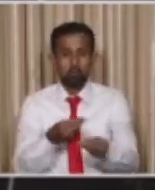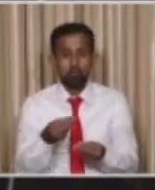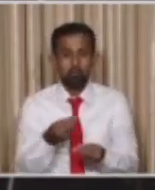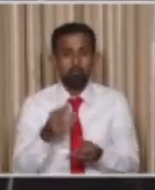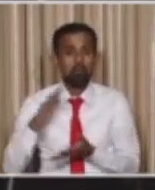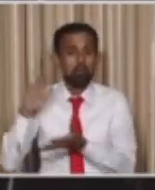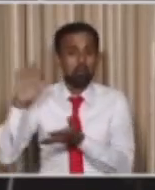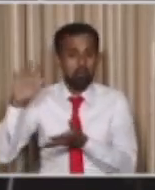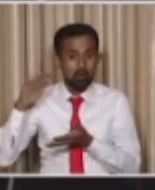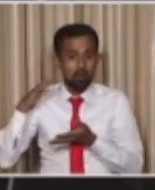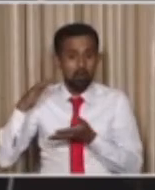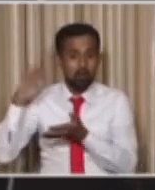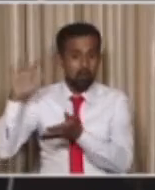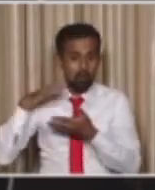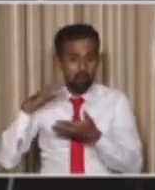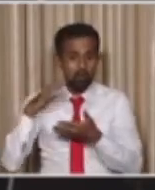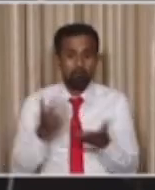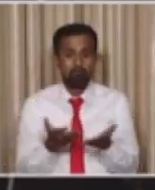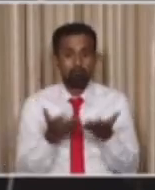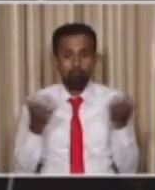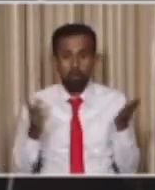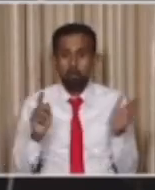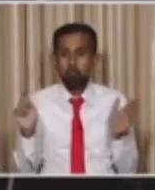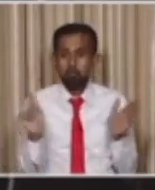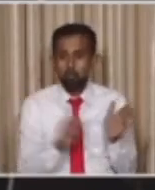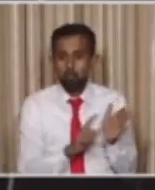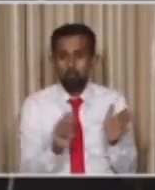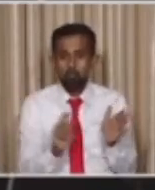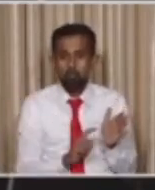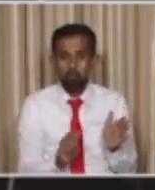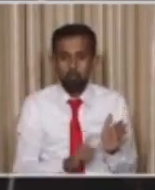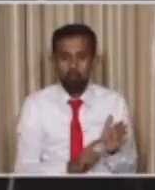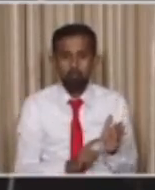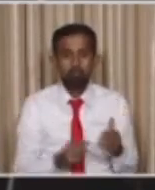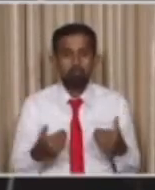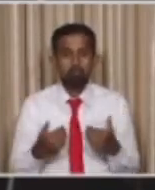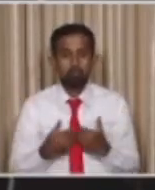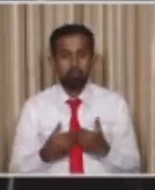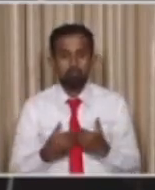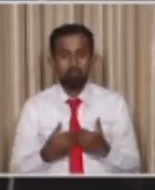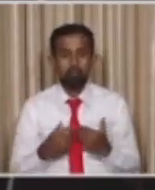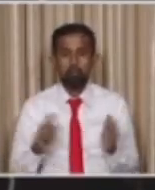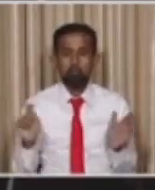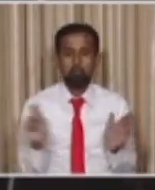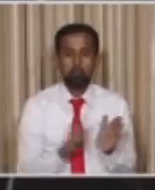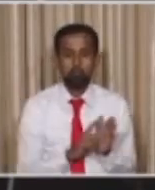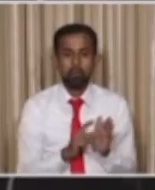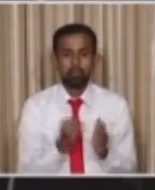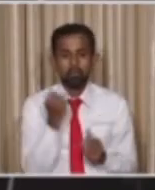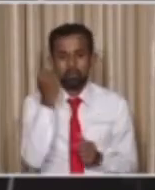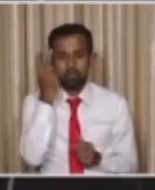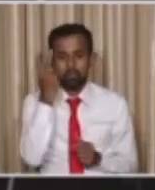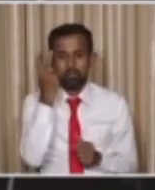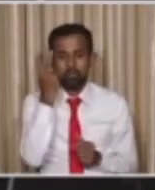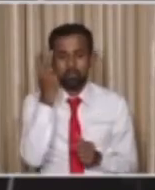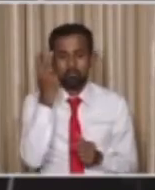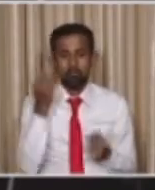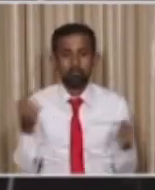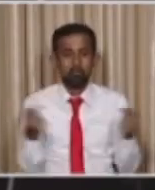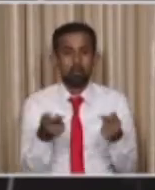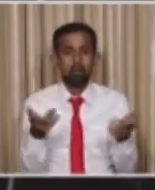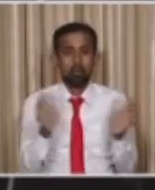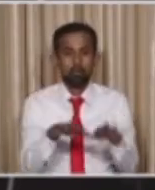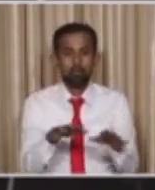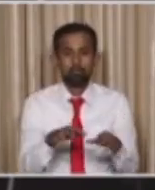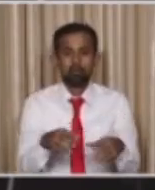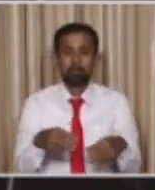වලින් තමයි වැඩිම ආදායම් ලැබෙන්නේ. හැබැයි අපේ ආදායමත් අද සිංගප්පූරු වරායට